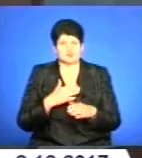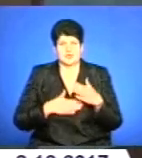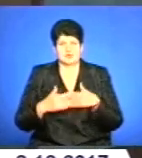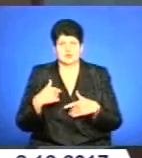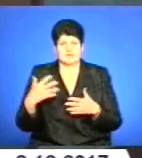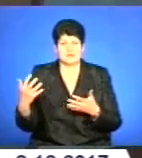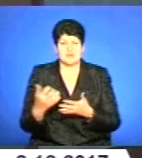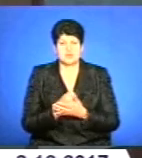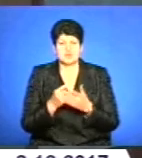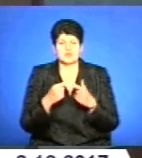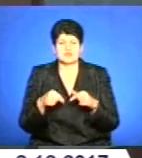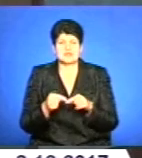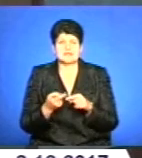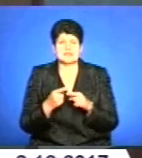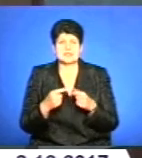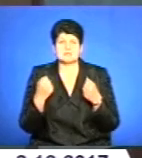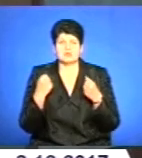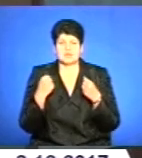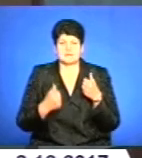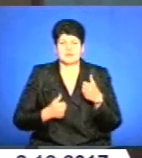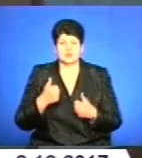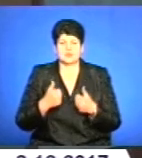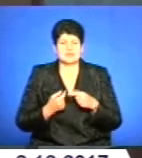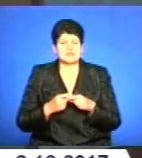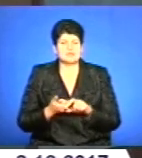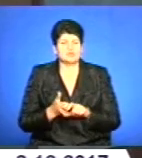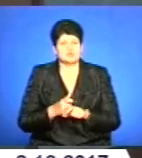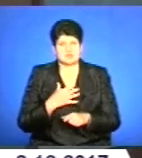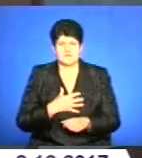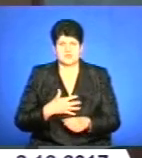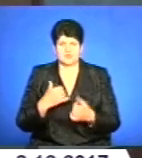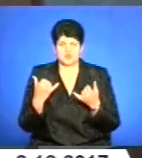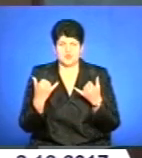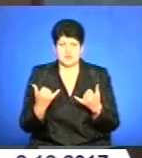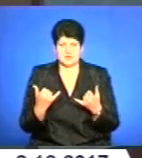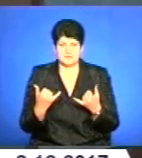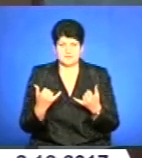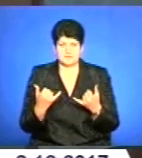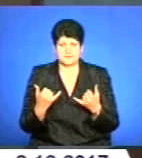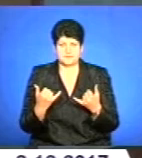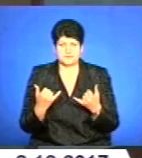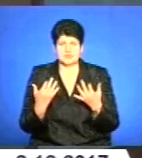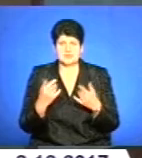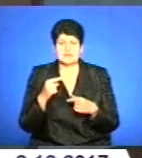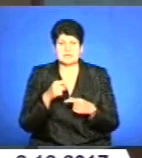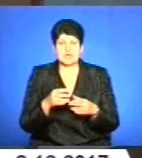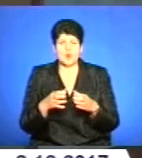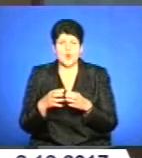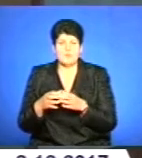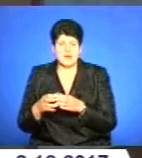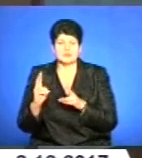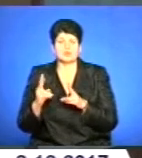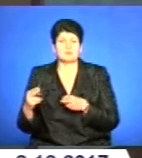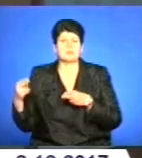вдалося зорганізувати такий спортивний турнір. Це надзвичайно важливо сьогодні, оскільки ті команди, ті студенти, які